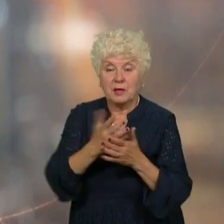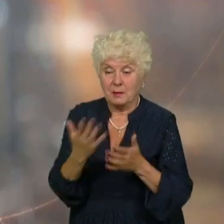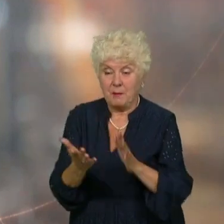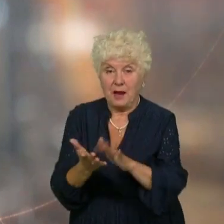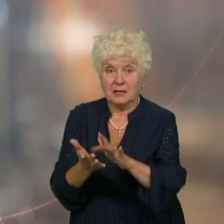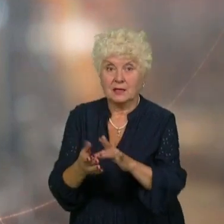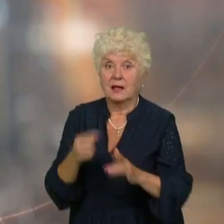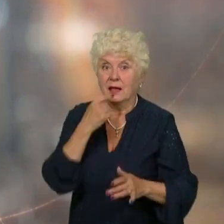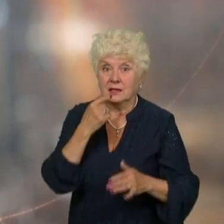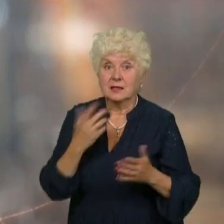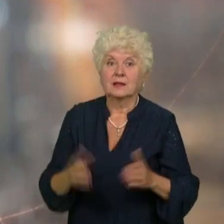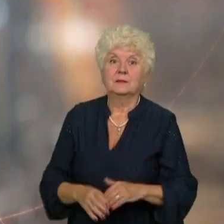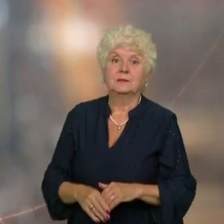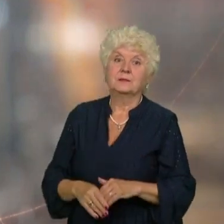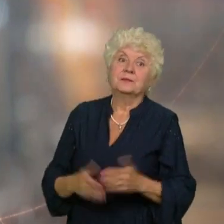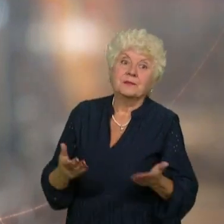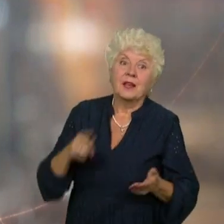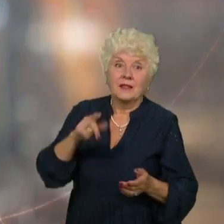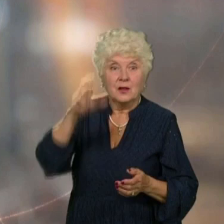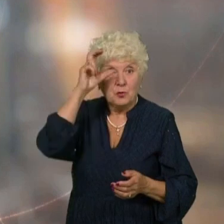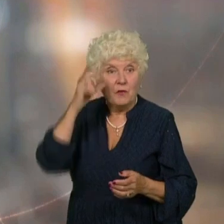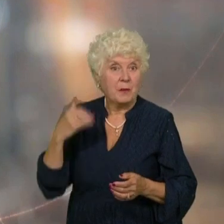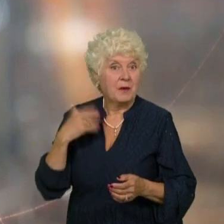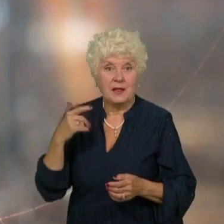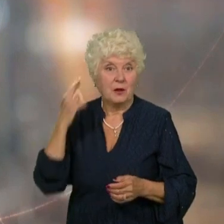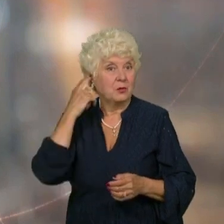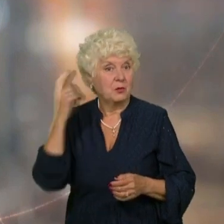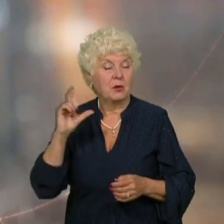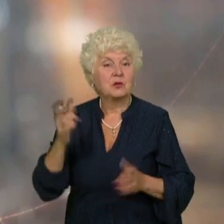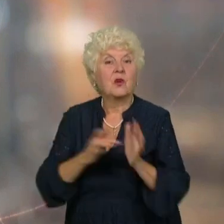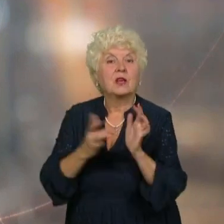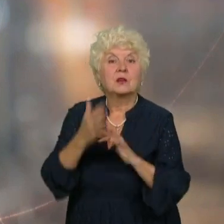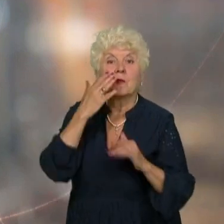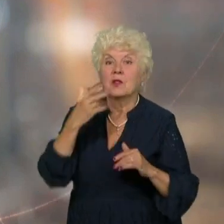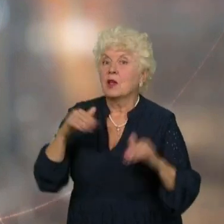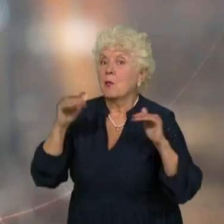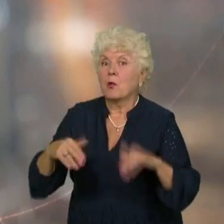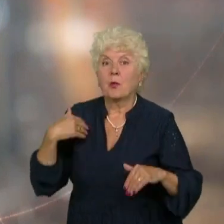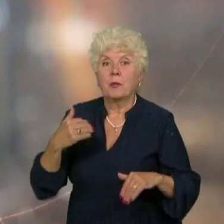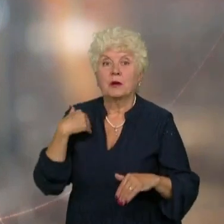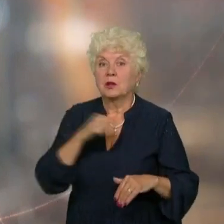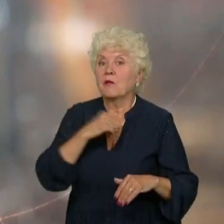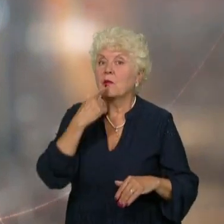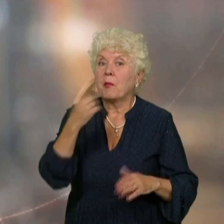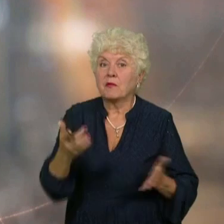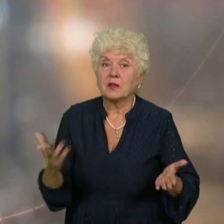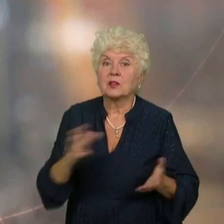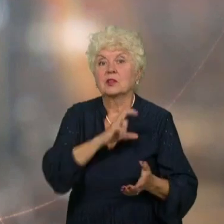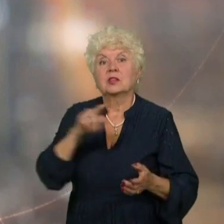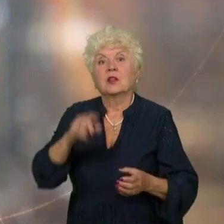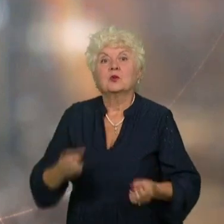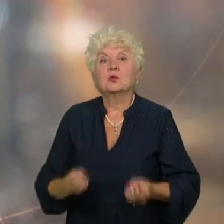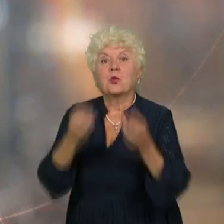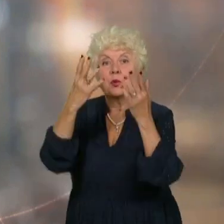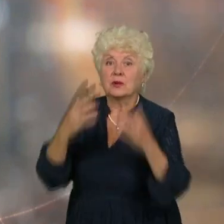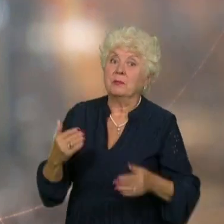i język no ten człowiek by nie usłyszał co Jezus mówi ale też nie mógłby się wypowiedzieć czy czy ten cud że